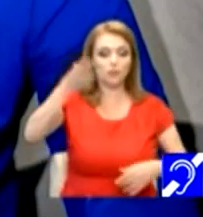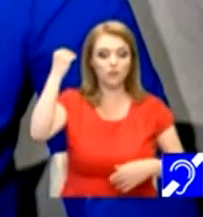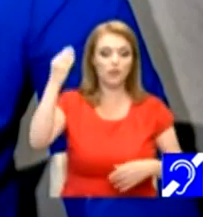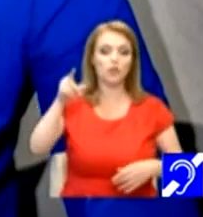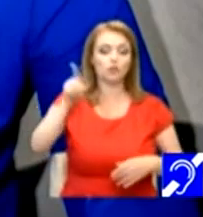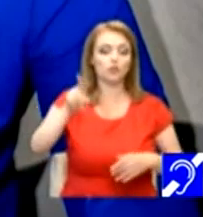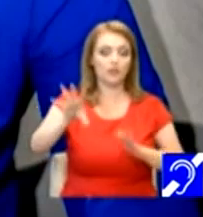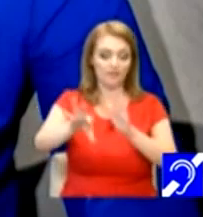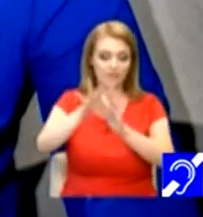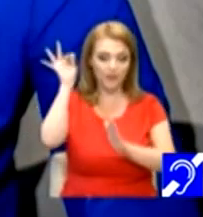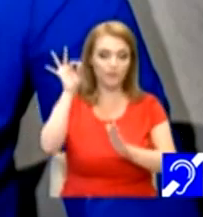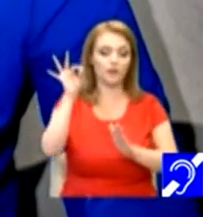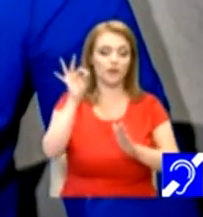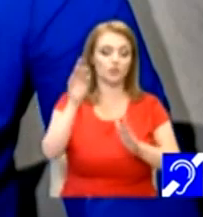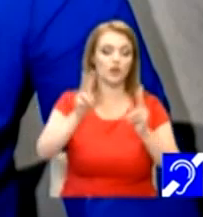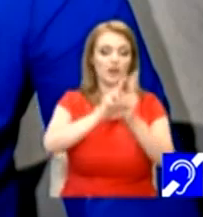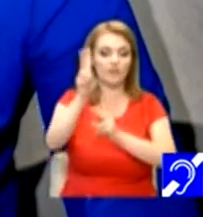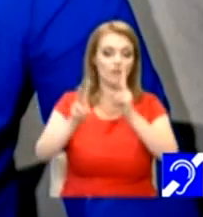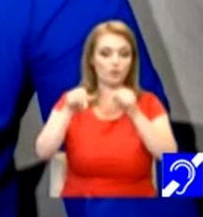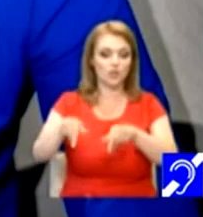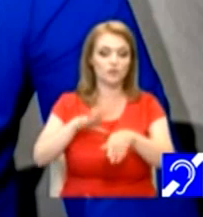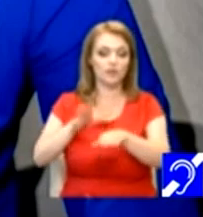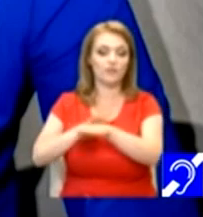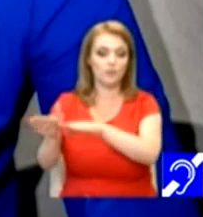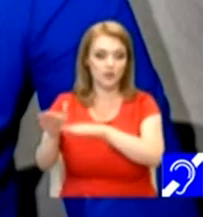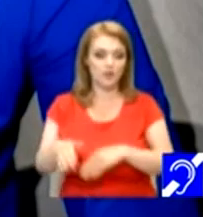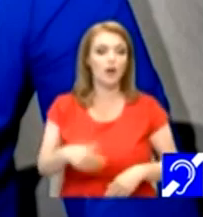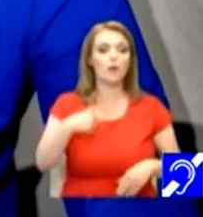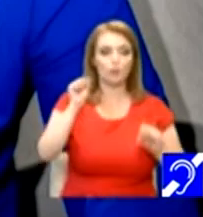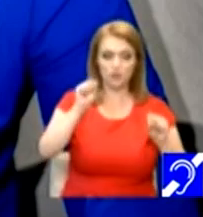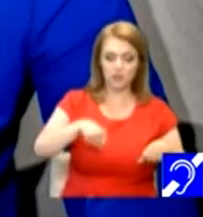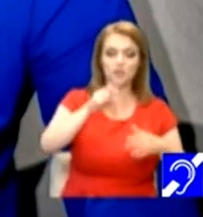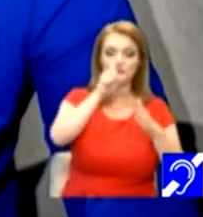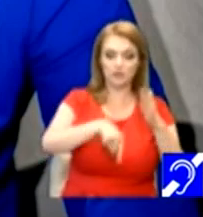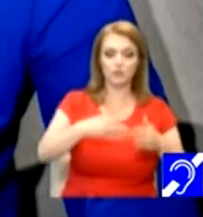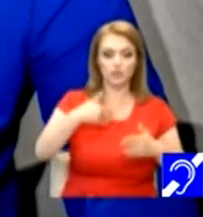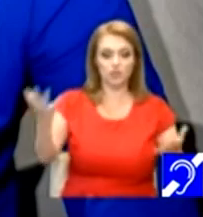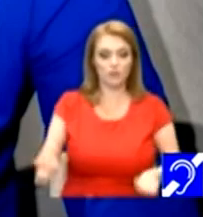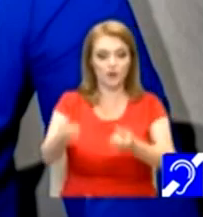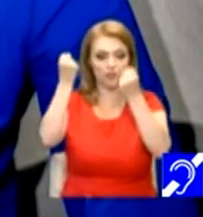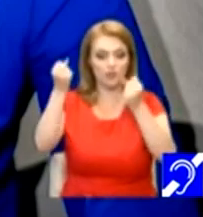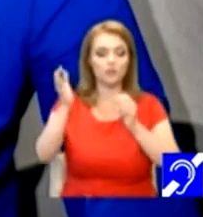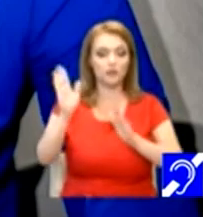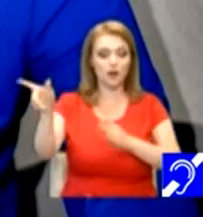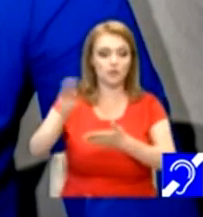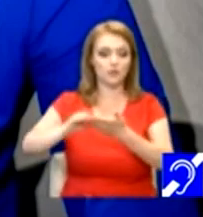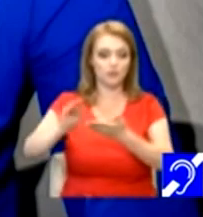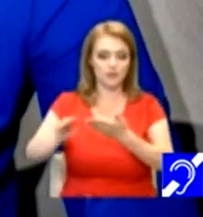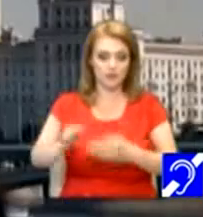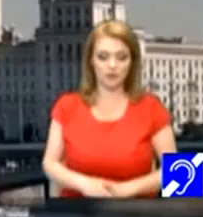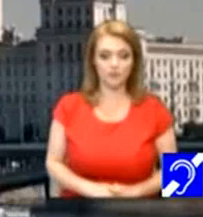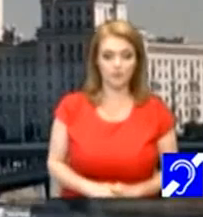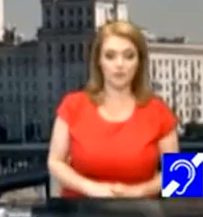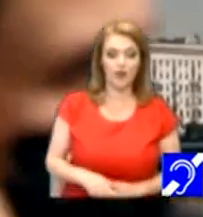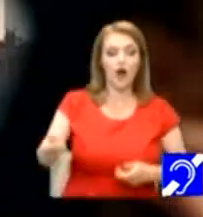alegerea căii reformelor, transparenței și integrării europene. Puteți conta pe sprijinul Lituaniei, a scris șeful guvernului